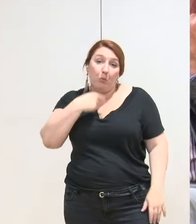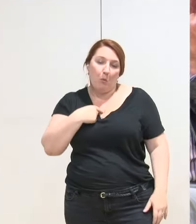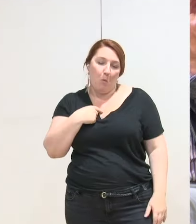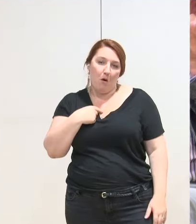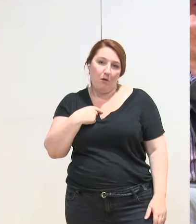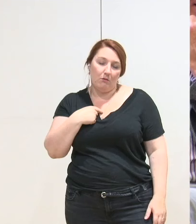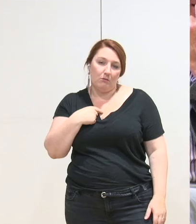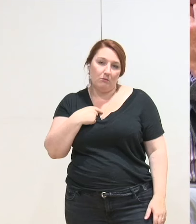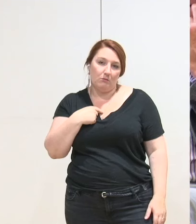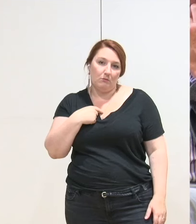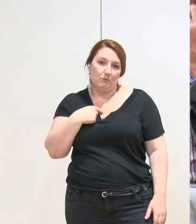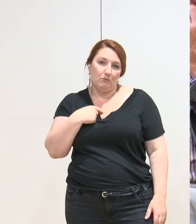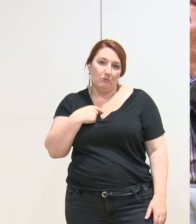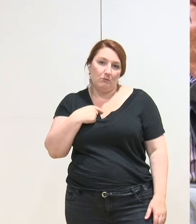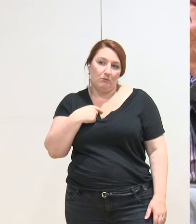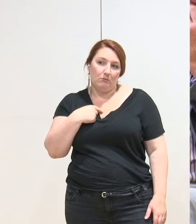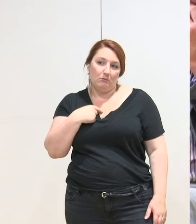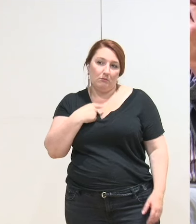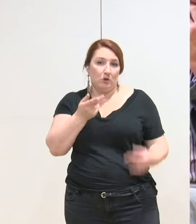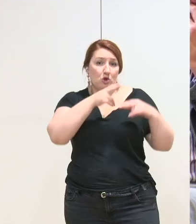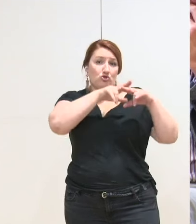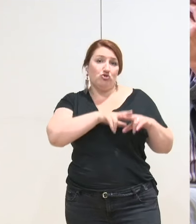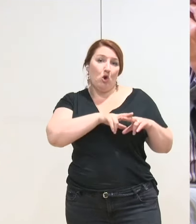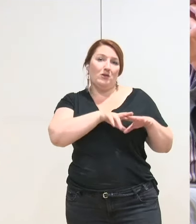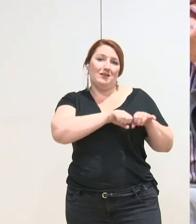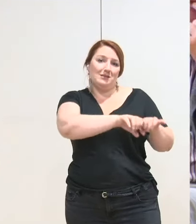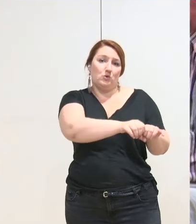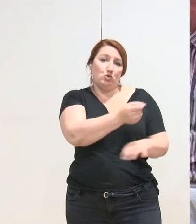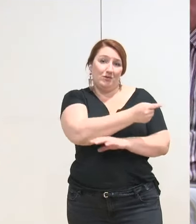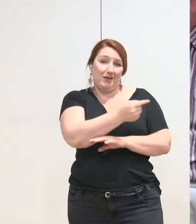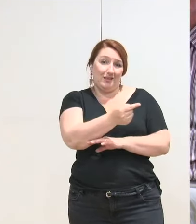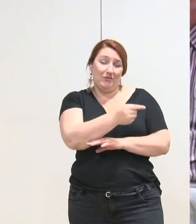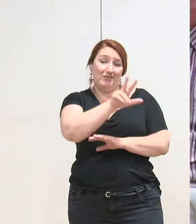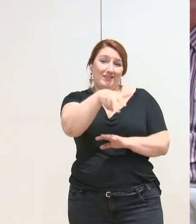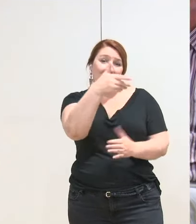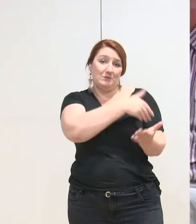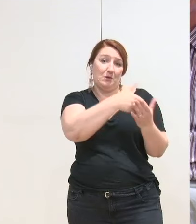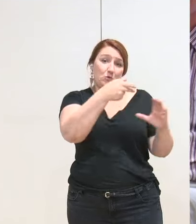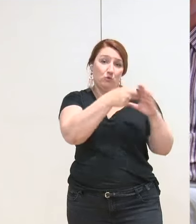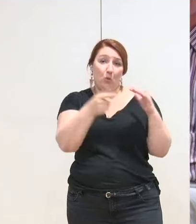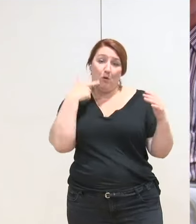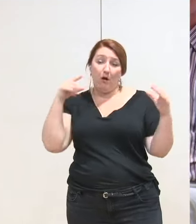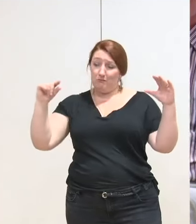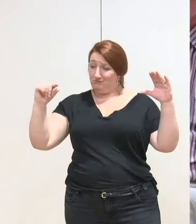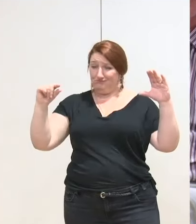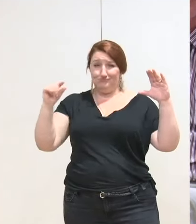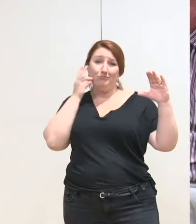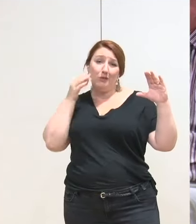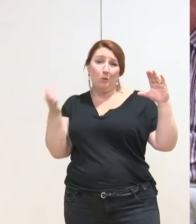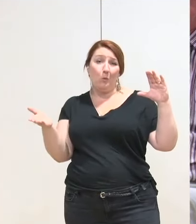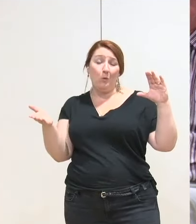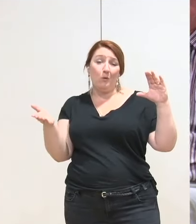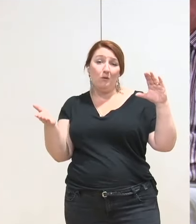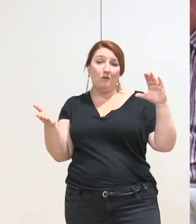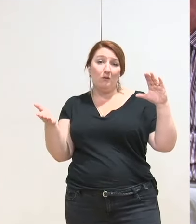figure face au sold d'exécution négatif qui atteint presque les 13 millions d'euros et qui sont des dépenses des